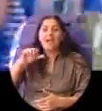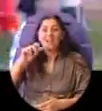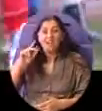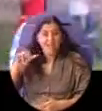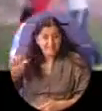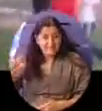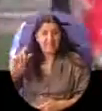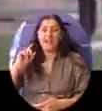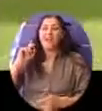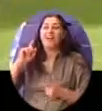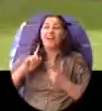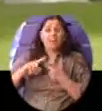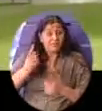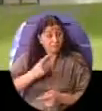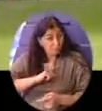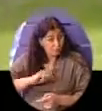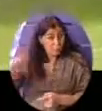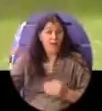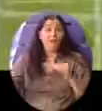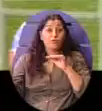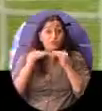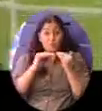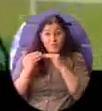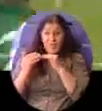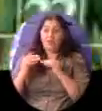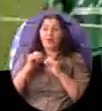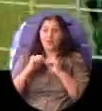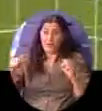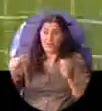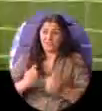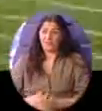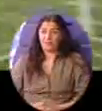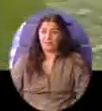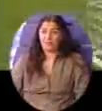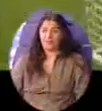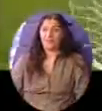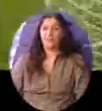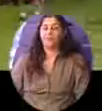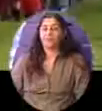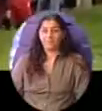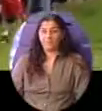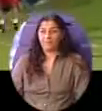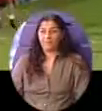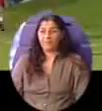יבני, שאף הבקיע שער והשווה את התוצאה מול הנבחרת האשקלונית.